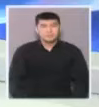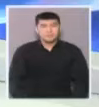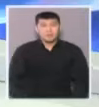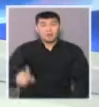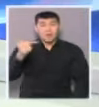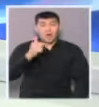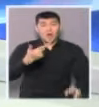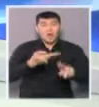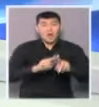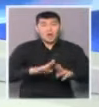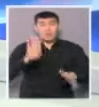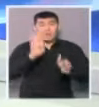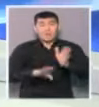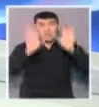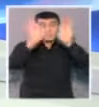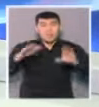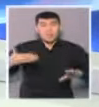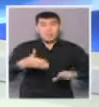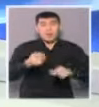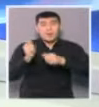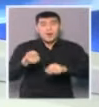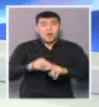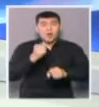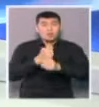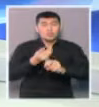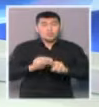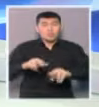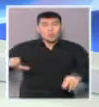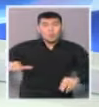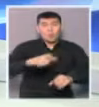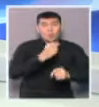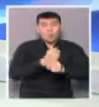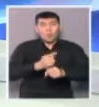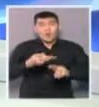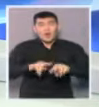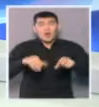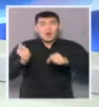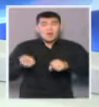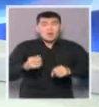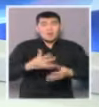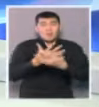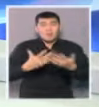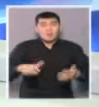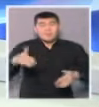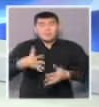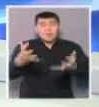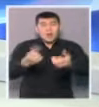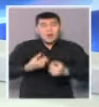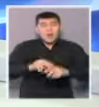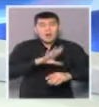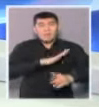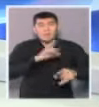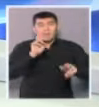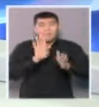Атырауда заңсыз балық аулағандар ұсталды. Пысықайлар түнделетіп, Қиғаш өзеніне барып, қармағына балық қауып, қанжығасын майланған. Алайда